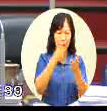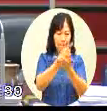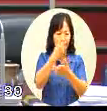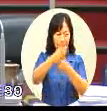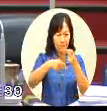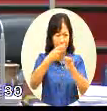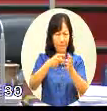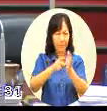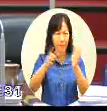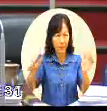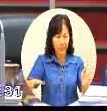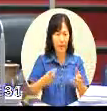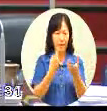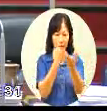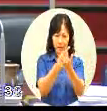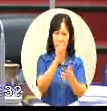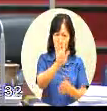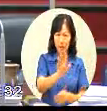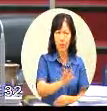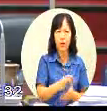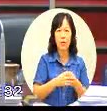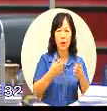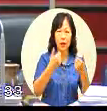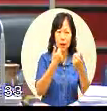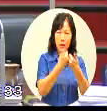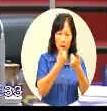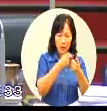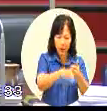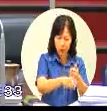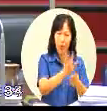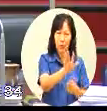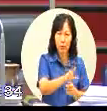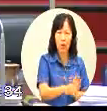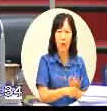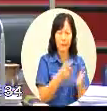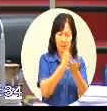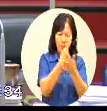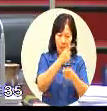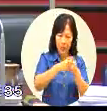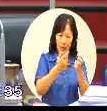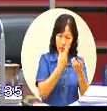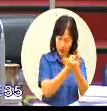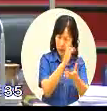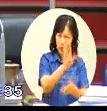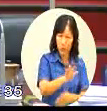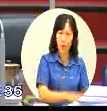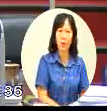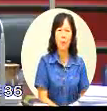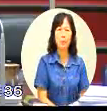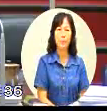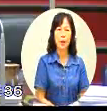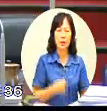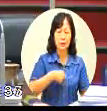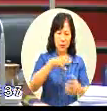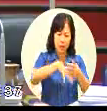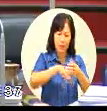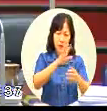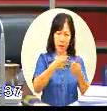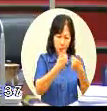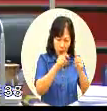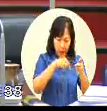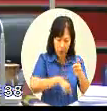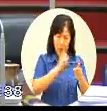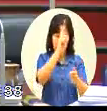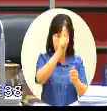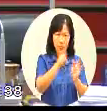都参加地价评议委员会，每一年都参加吗？你是里面的委员之一，也都知